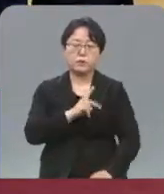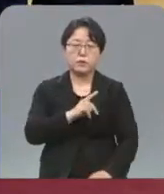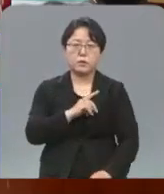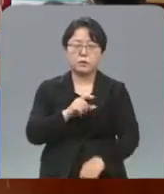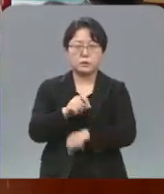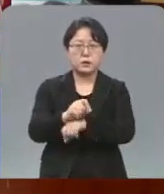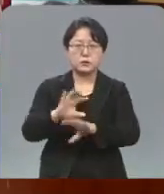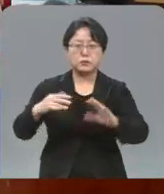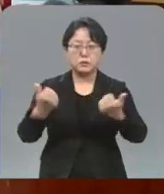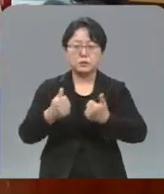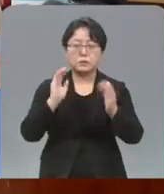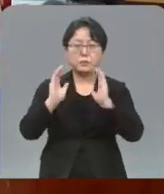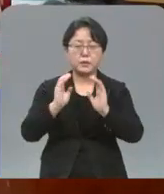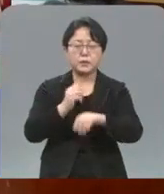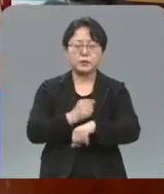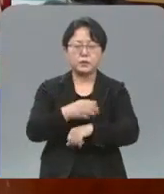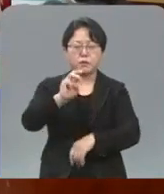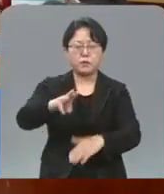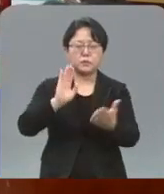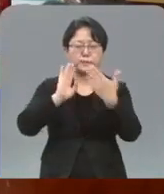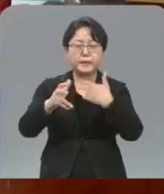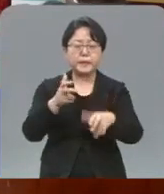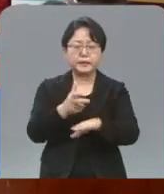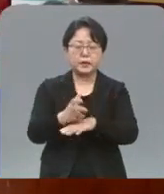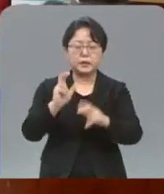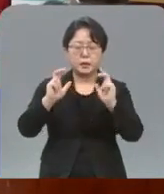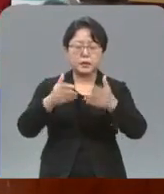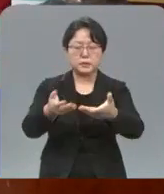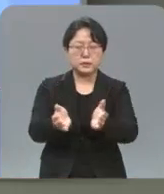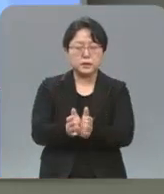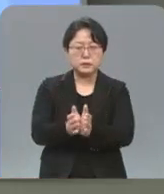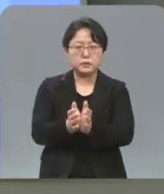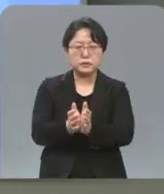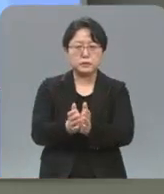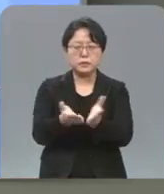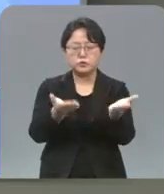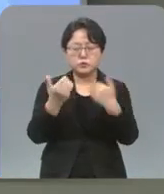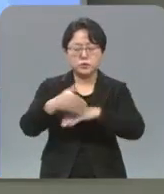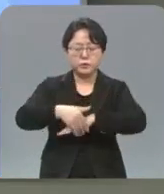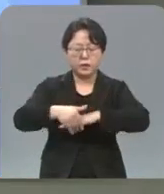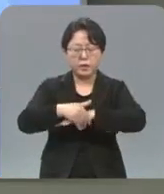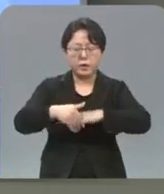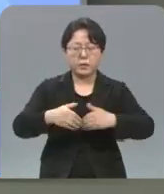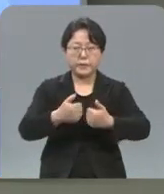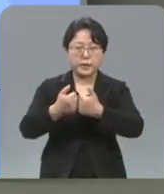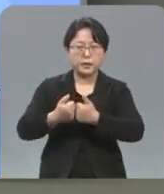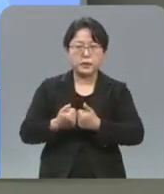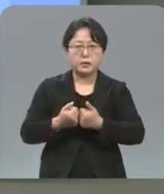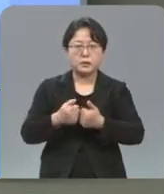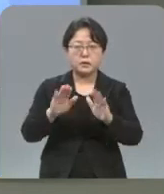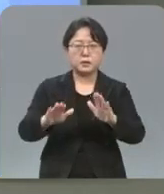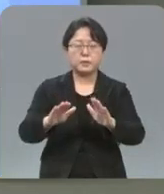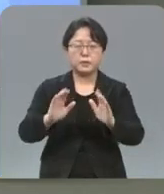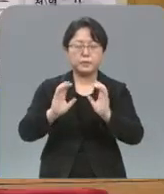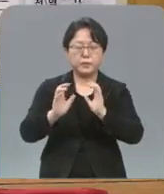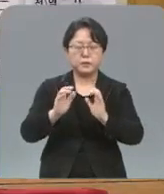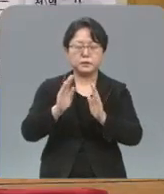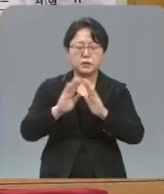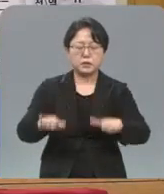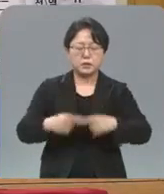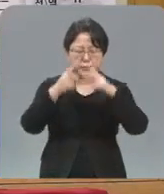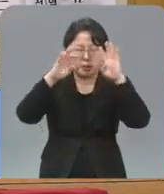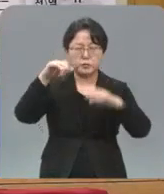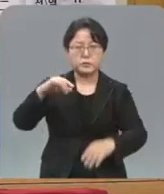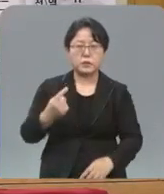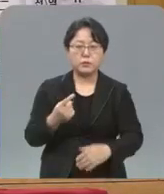어제 국회에서 포럼을 열어 광주 미래차 국가산단의 필요성과 유치 방안 등을 논의했습니다. 이번 포럼에서 전남대